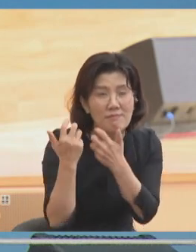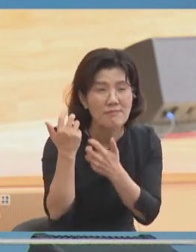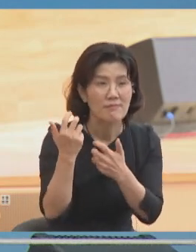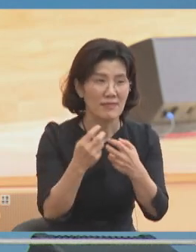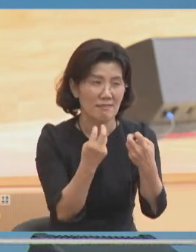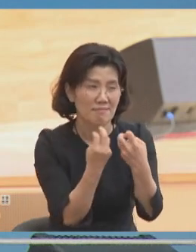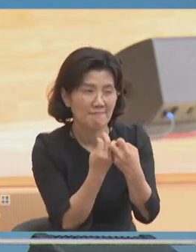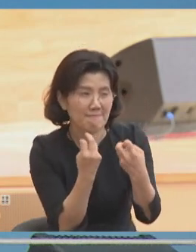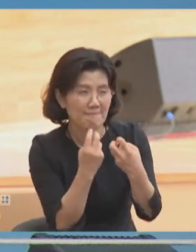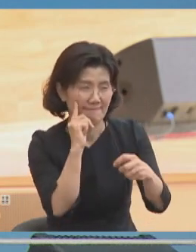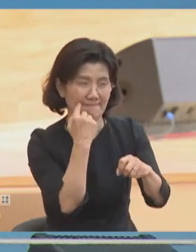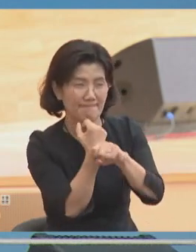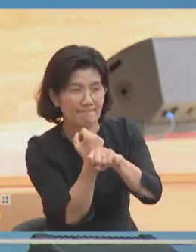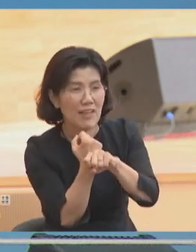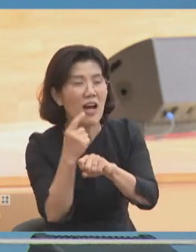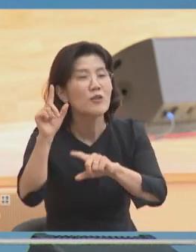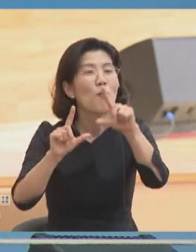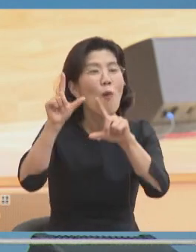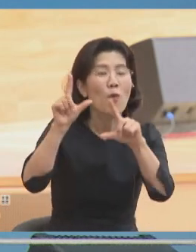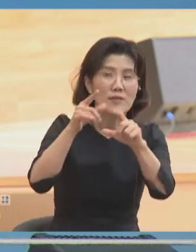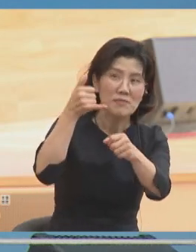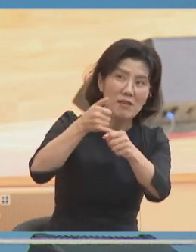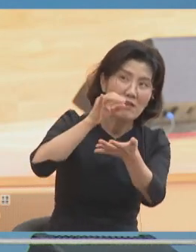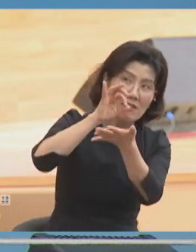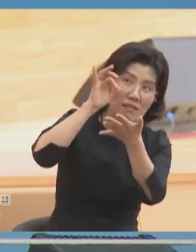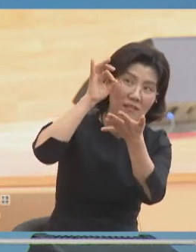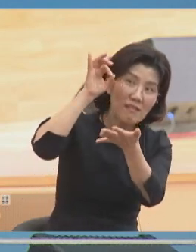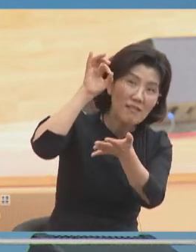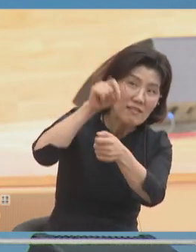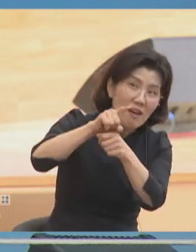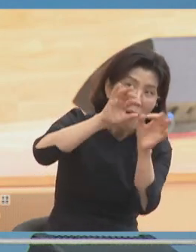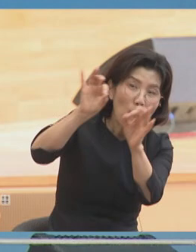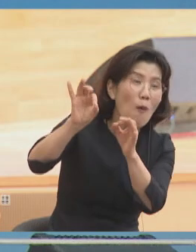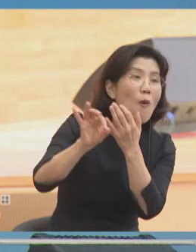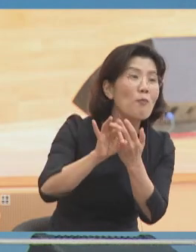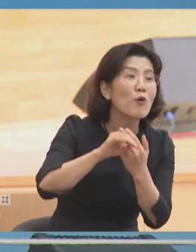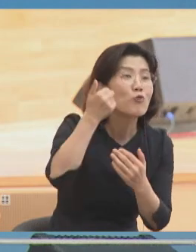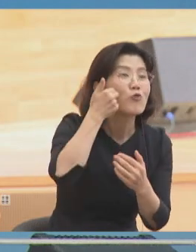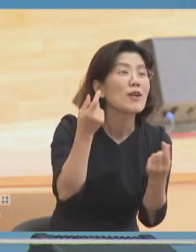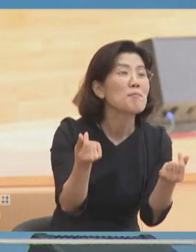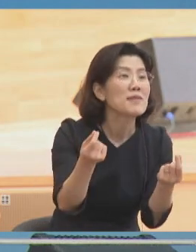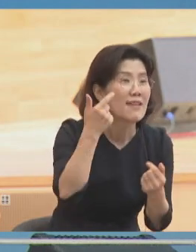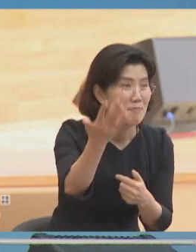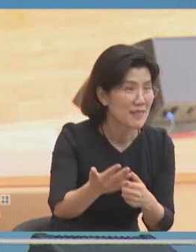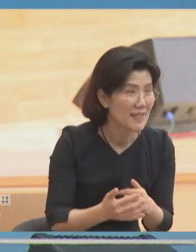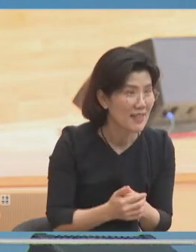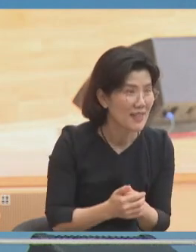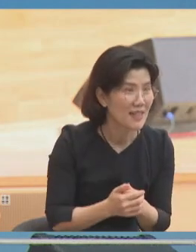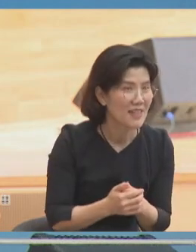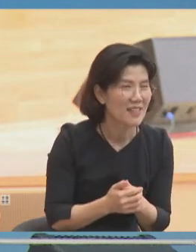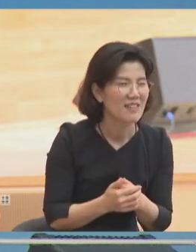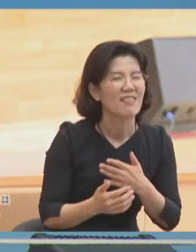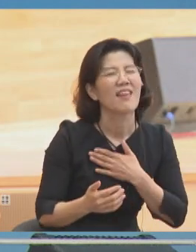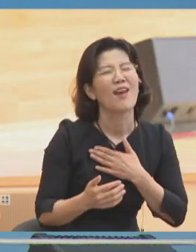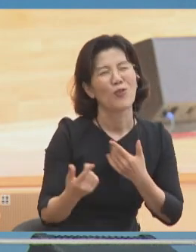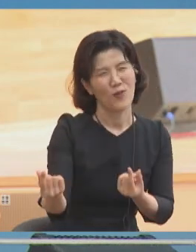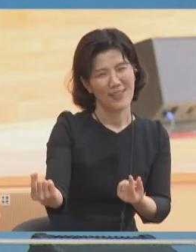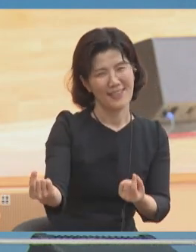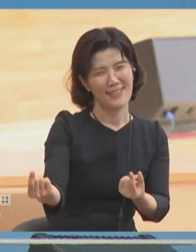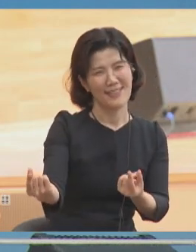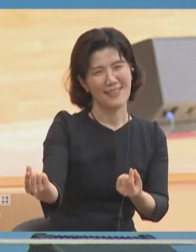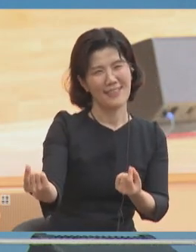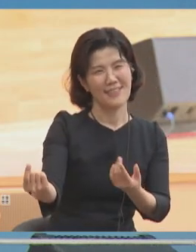방법을 간구하는 그 모습과 그 성품 여러분 사실 누구와 닮았을까요 저와 여러분